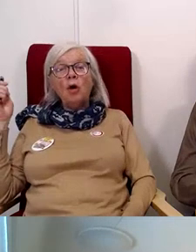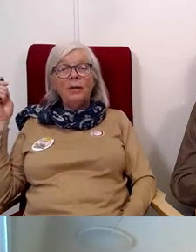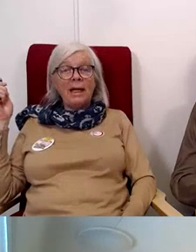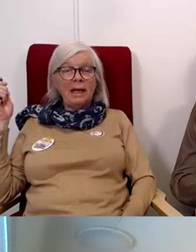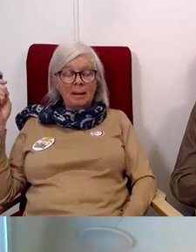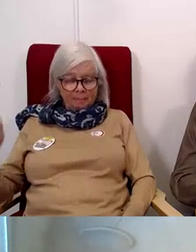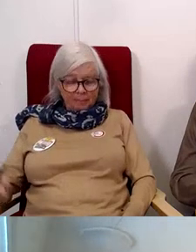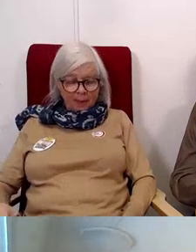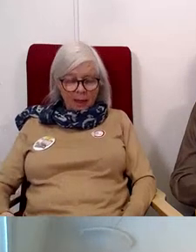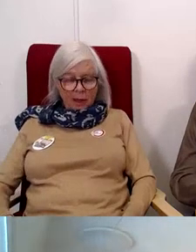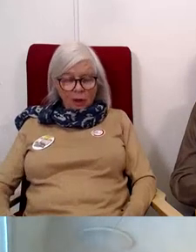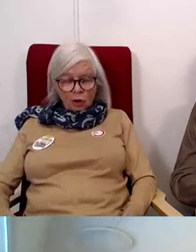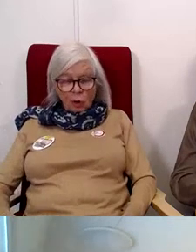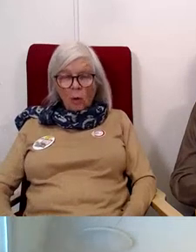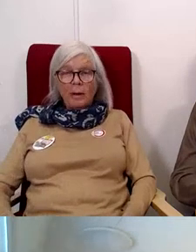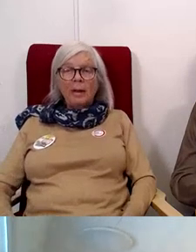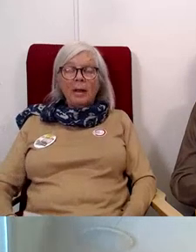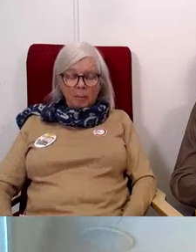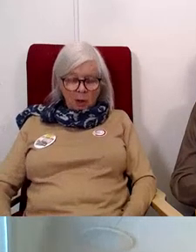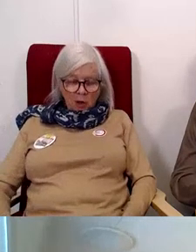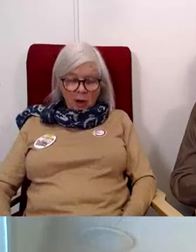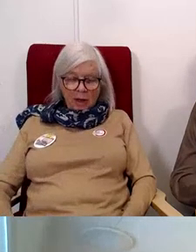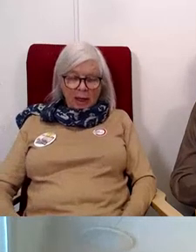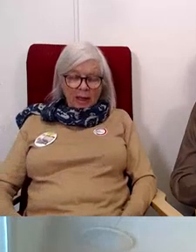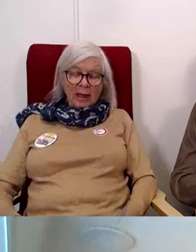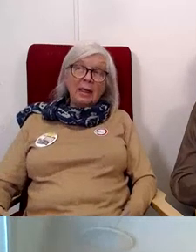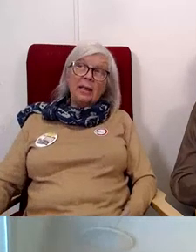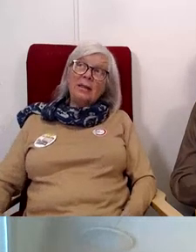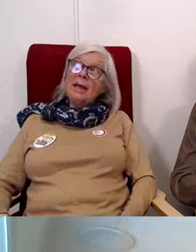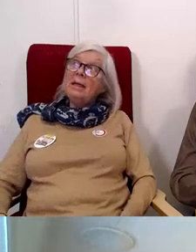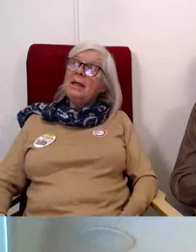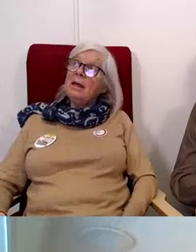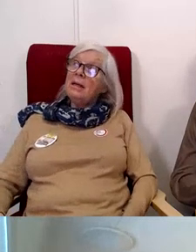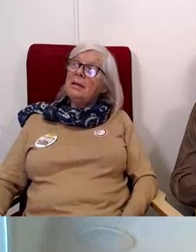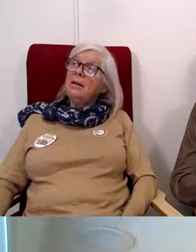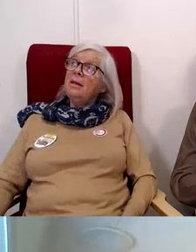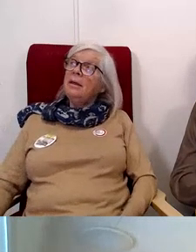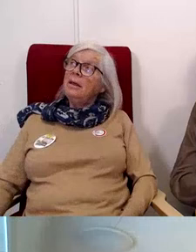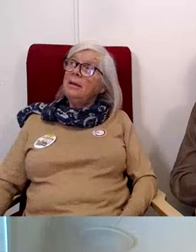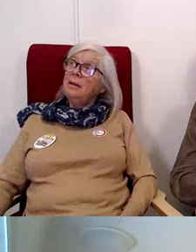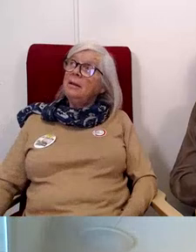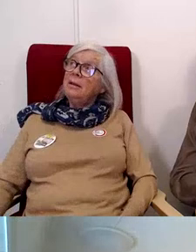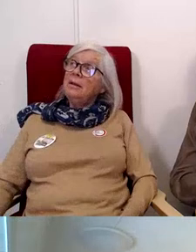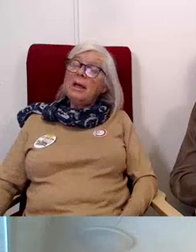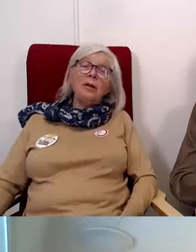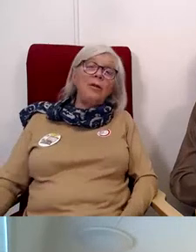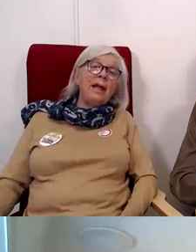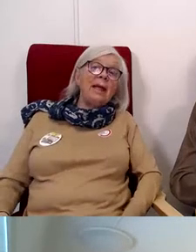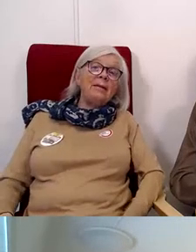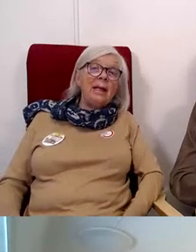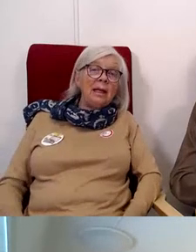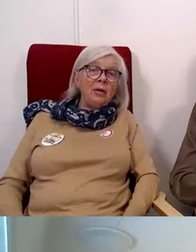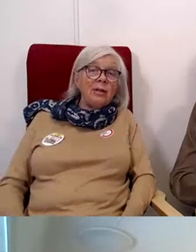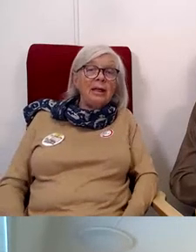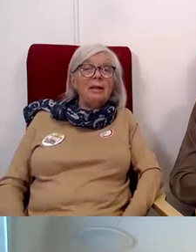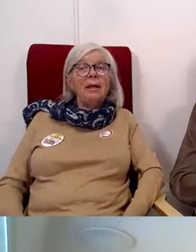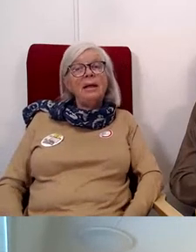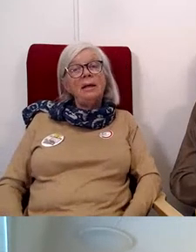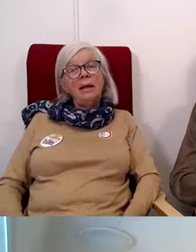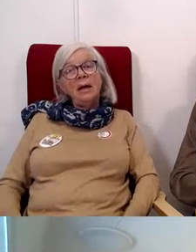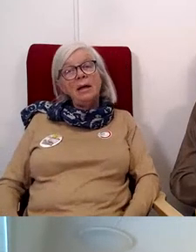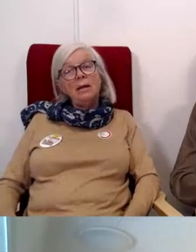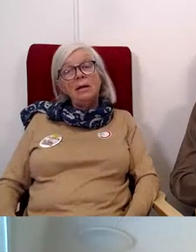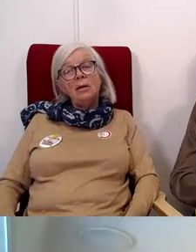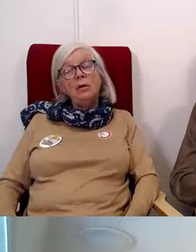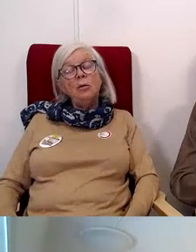idén bakom det hela. Så, bra. Jag tänker att jag ändå vill lägga till någonting